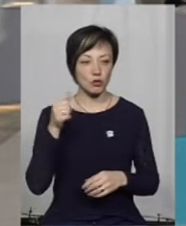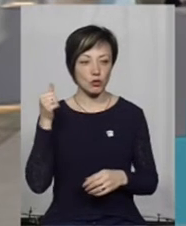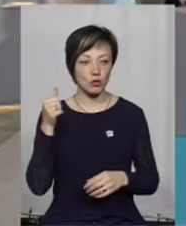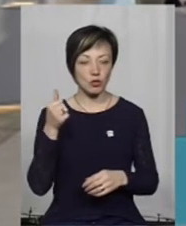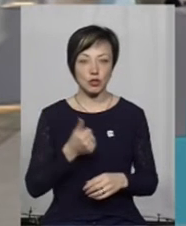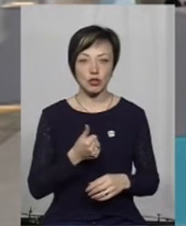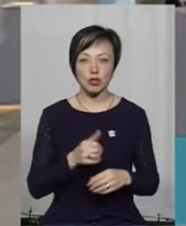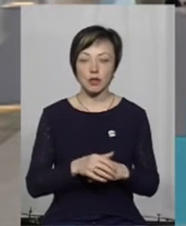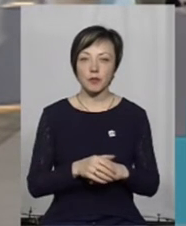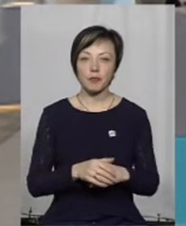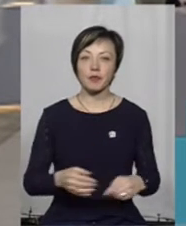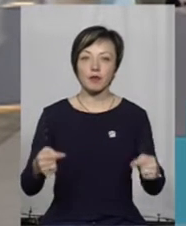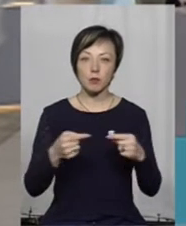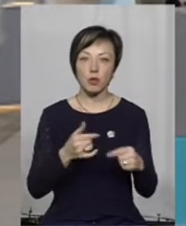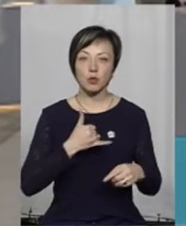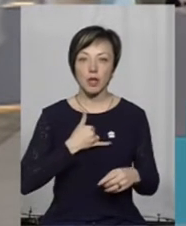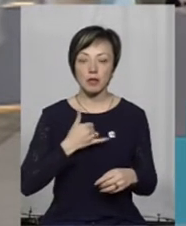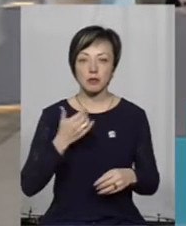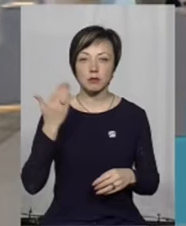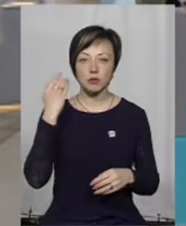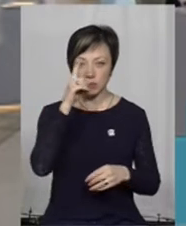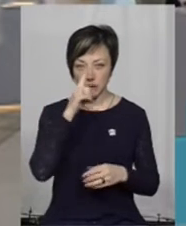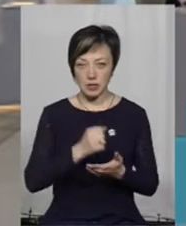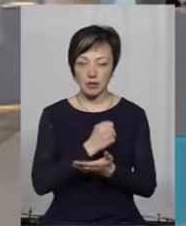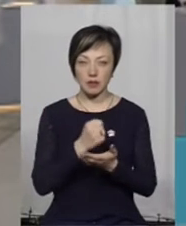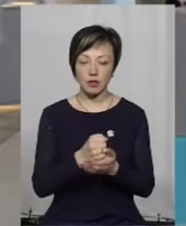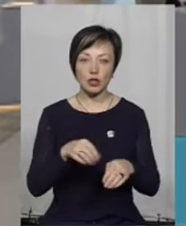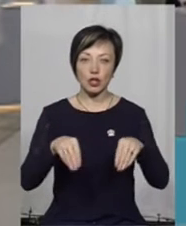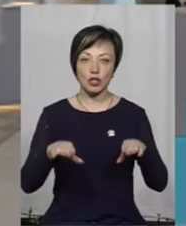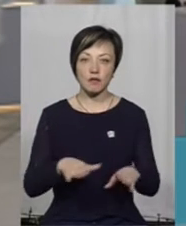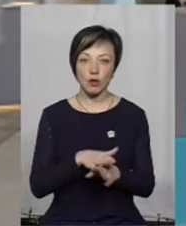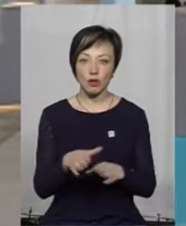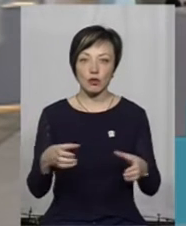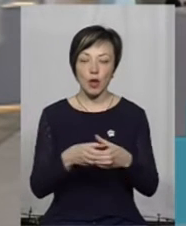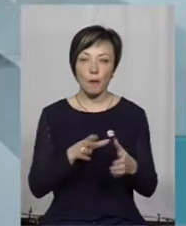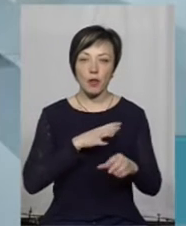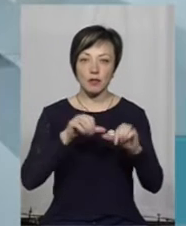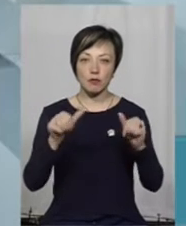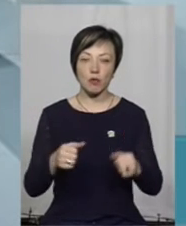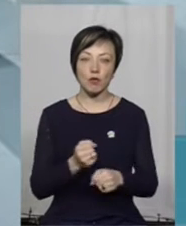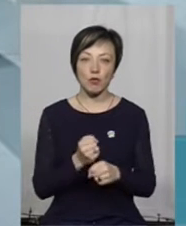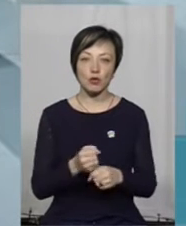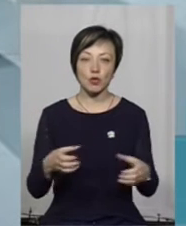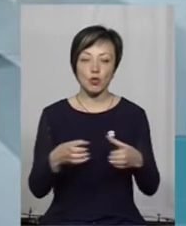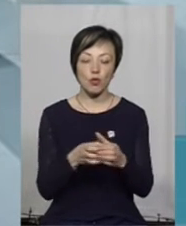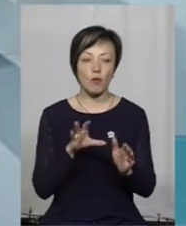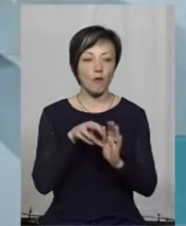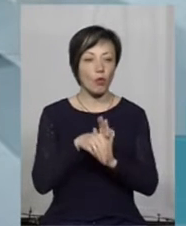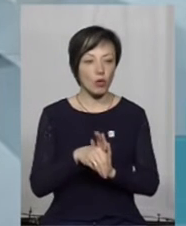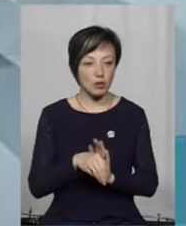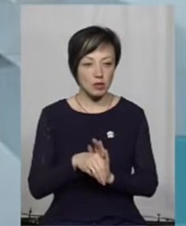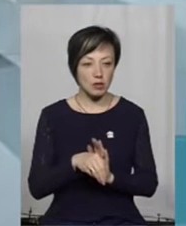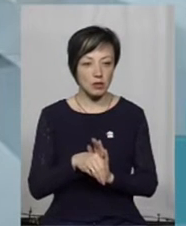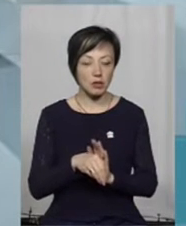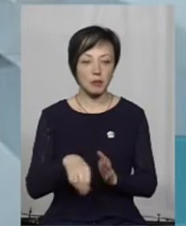Ні, відповідно, в нас в минулому місяці було затверджено рішення виконавчого комітету, де була сформована робоча група. В робочу групу